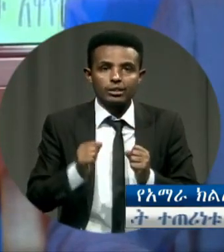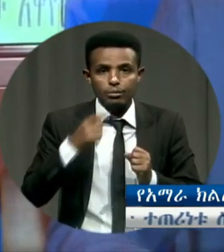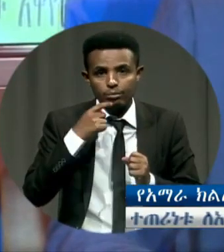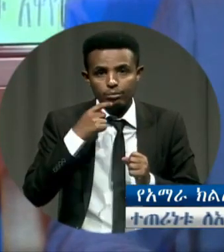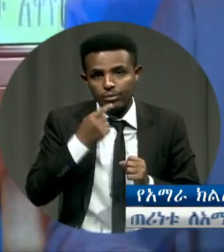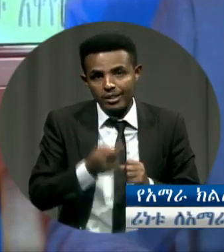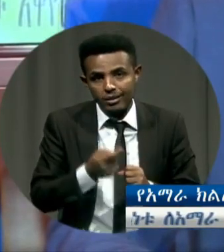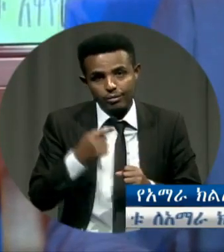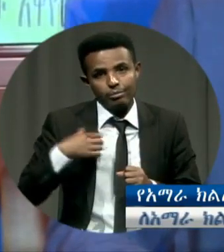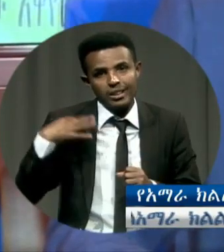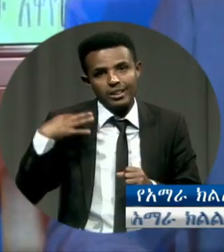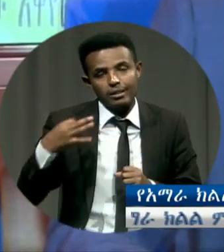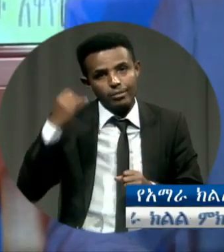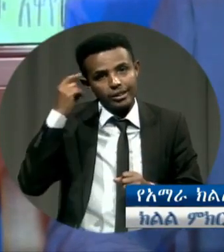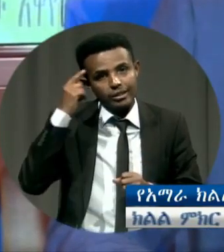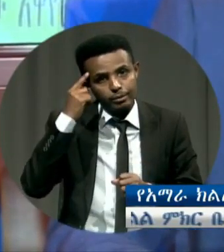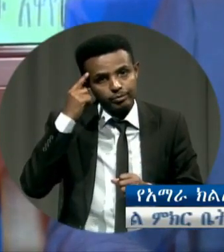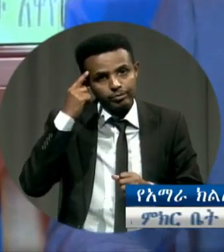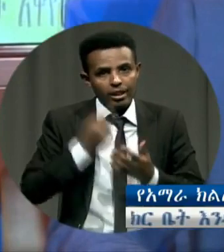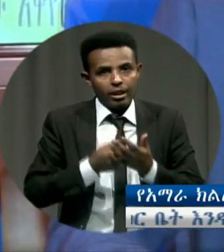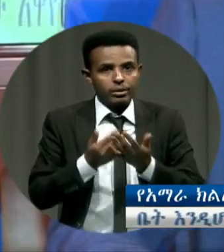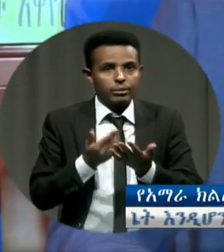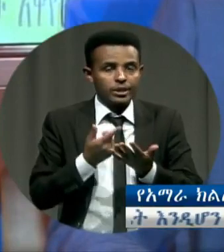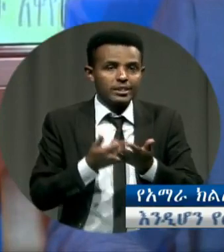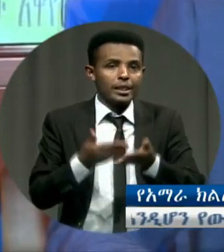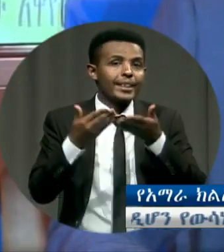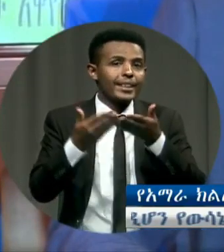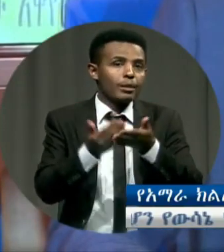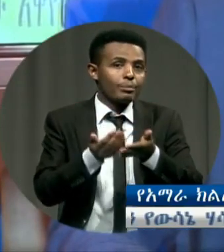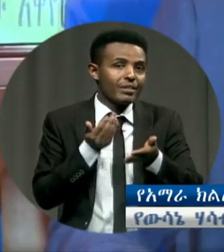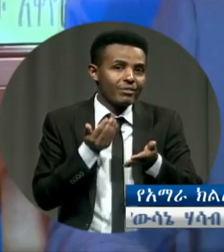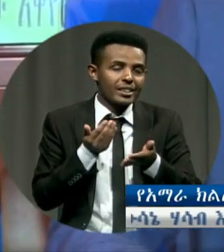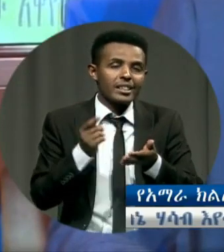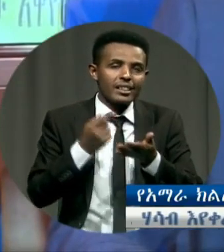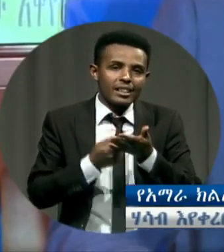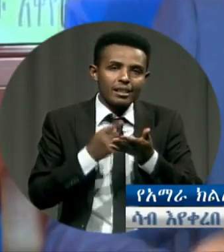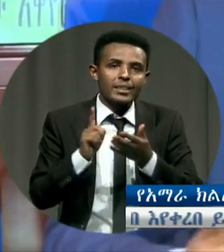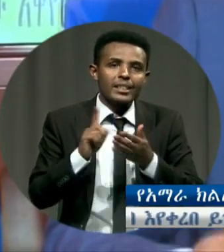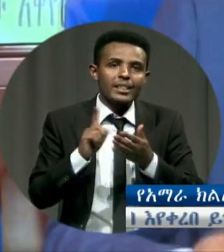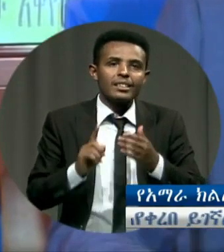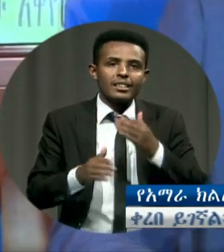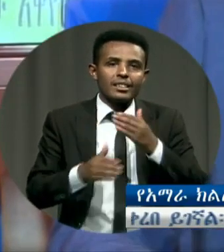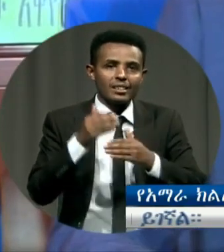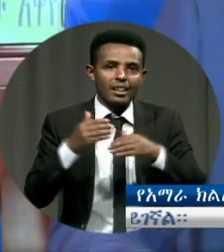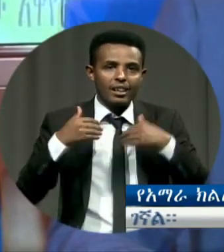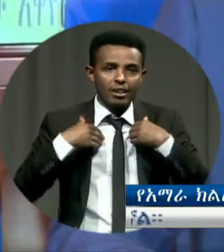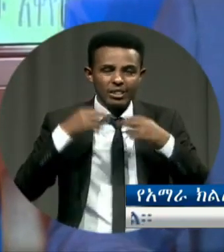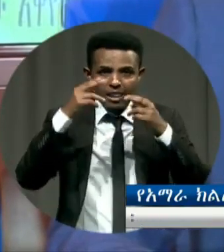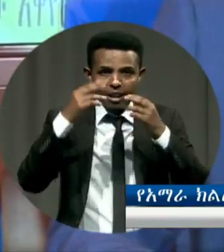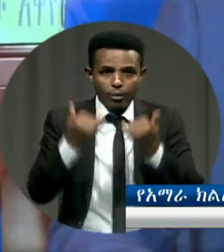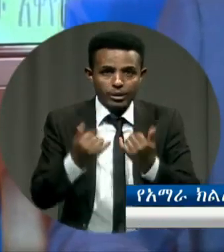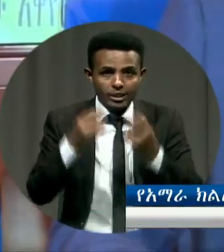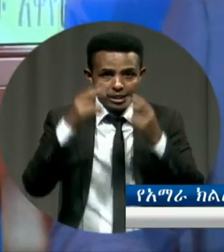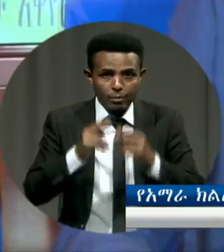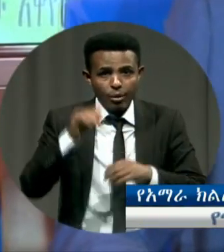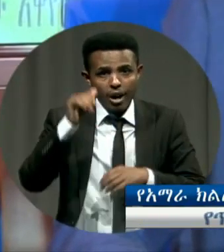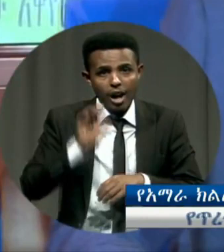በግሌና አሁን ወደዚህ ከመቅረቡ በፊት ይሄ ምን ደረጃ ላይ ነው ያለ እኔ አሁን የተከበሩ አቶ